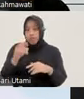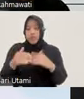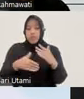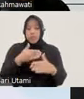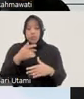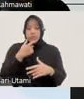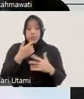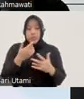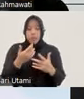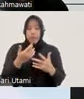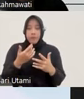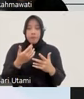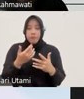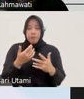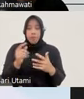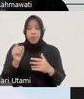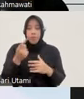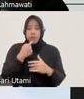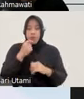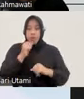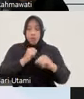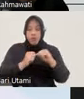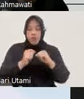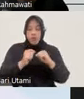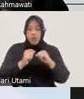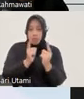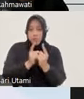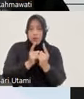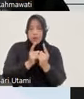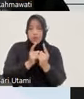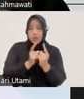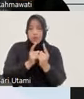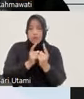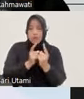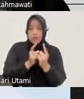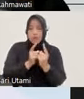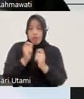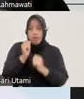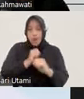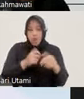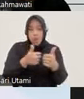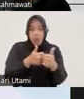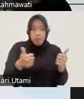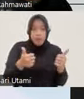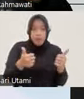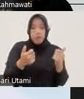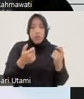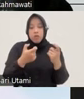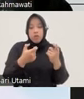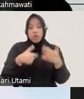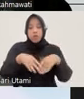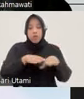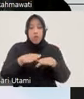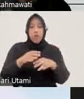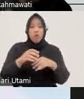mengedepankan upaya pertemuan antara korban dan pelaku secara aman berbasis dengan persetujuan korban